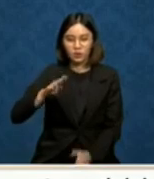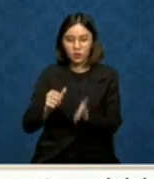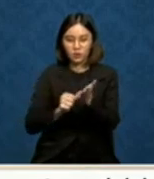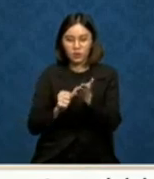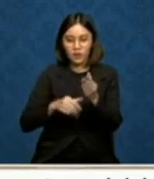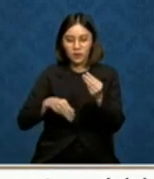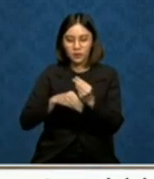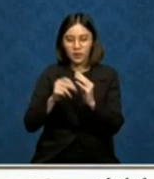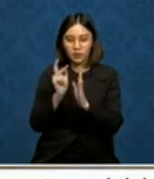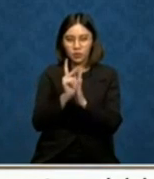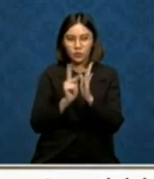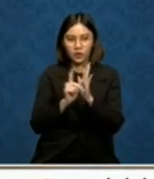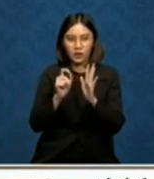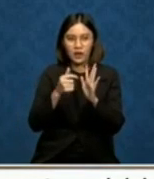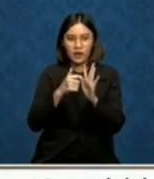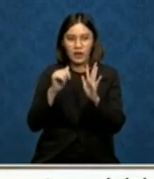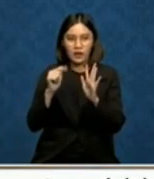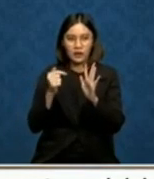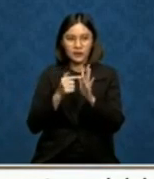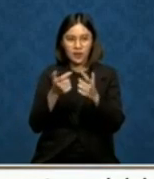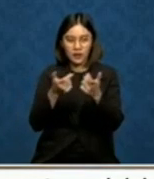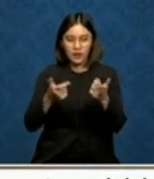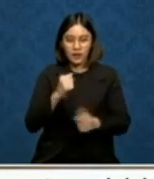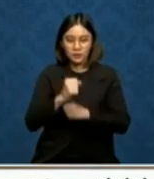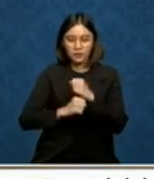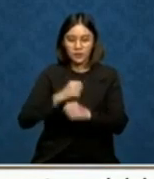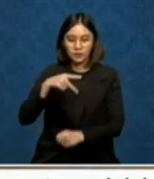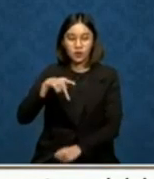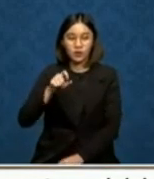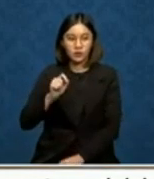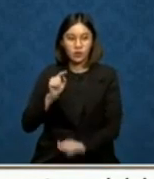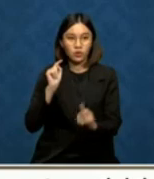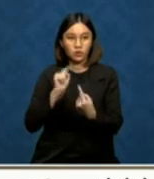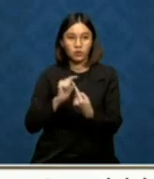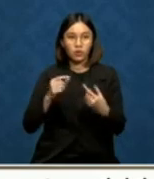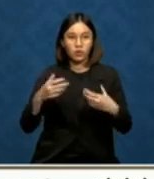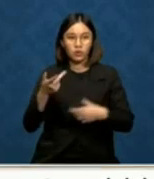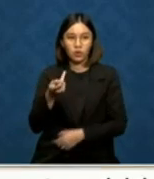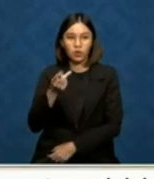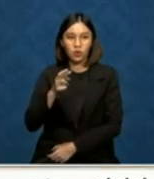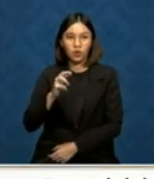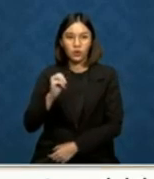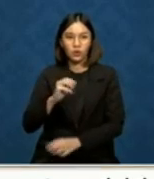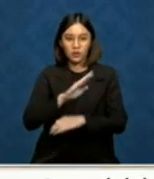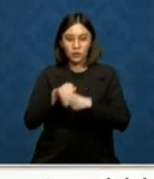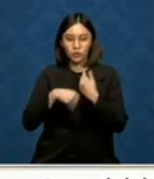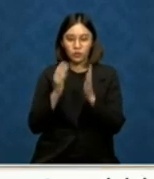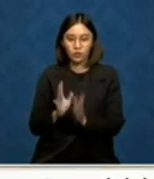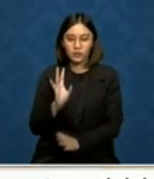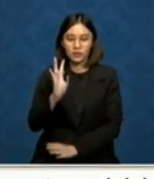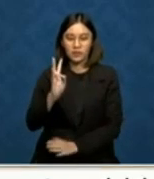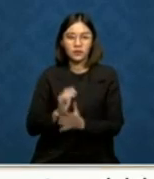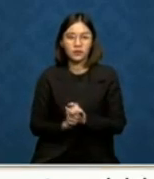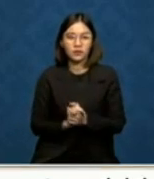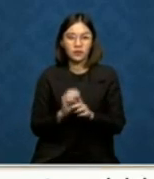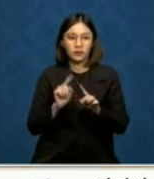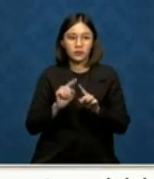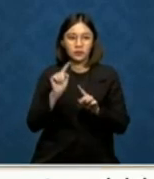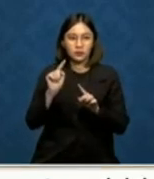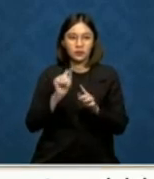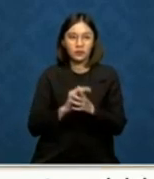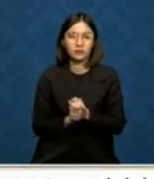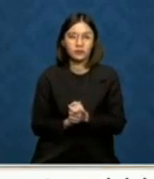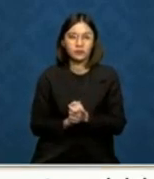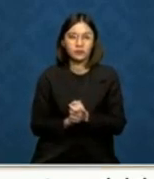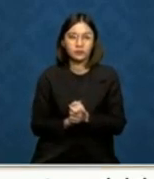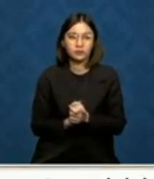เพิ่มเติมประมวลกฎหมายอาญาฉบับที่พ.ศ.ในสัดส่วนของครม.จำนวน7ท่านค่ะ 1. น